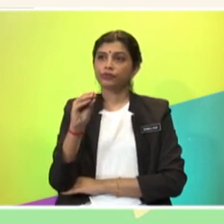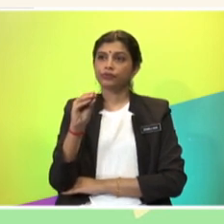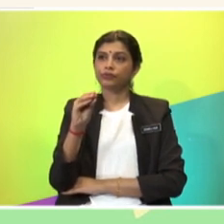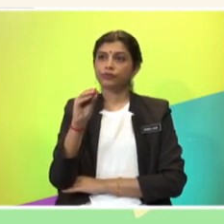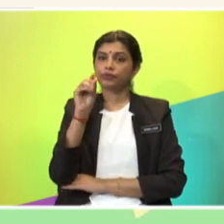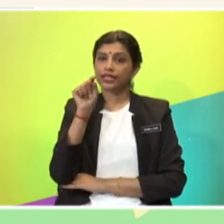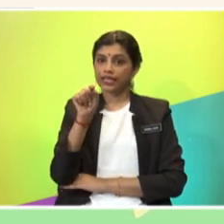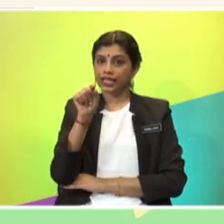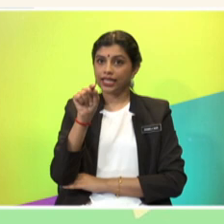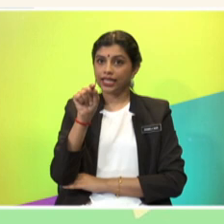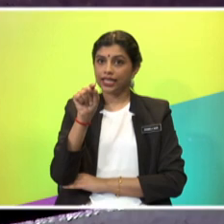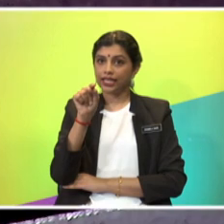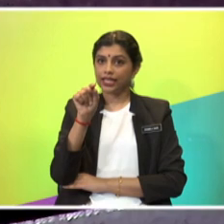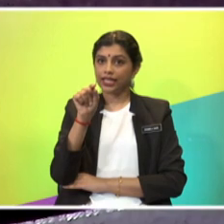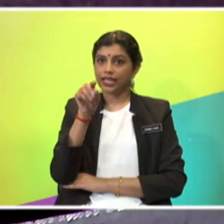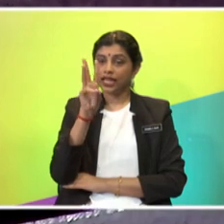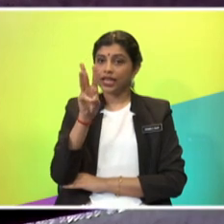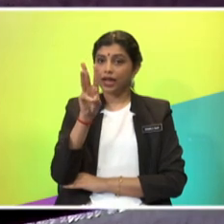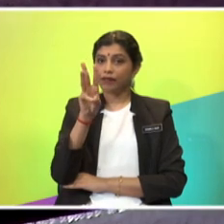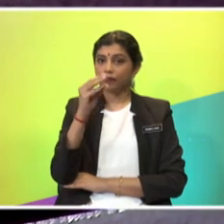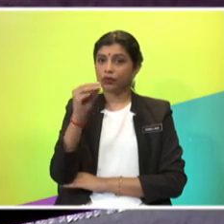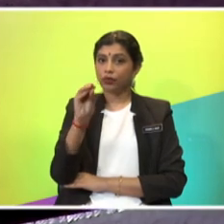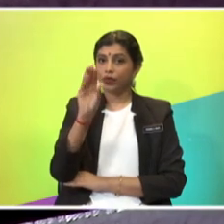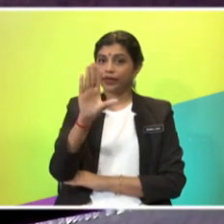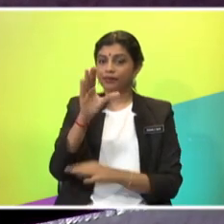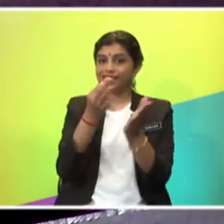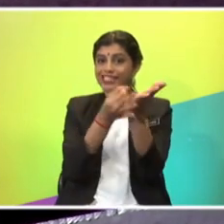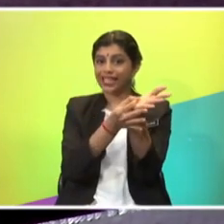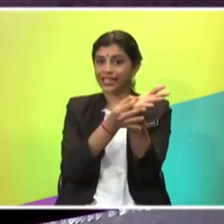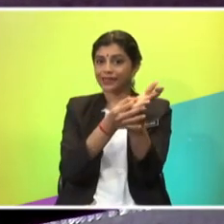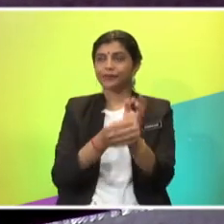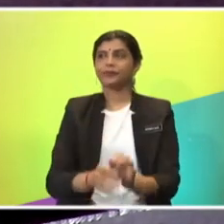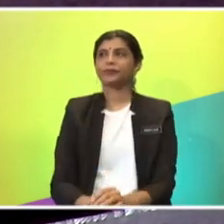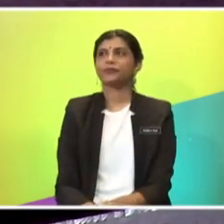Okey, titik 65 sen.